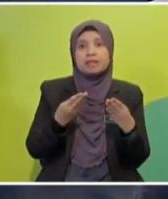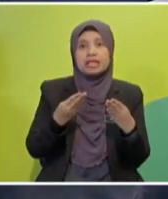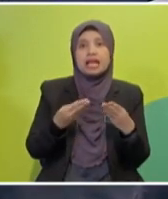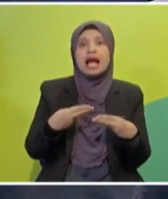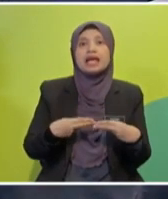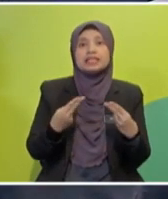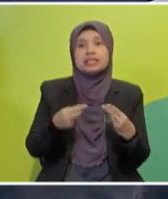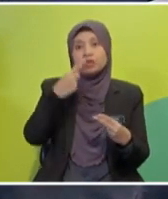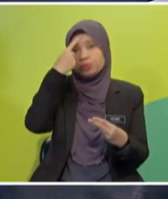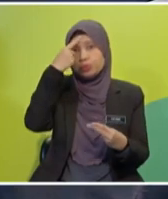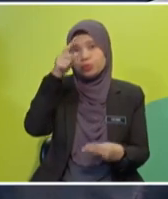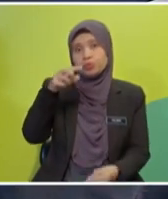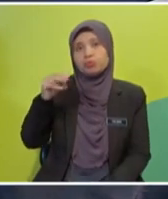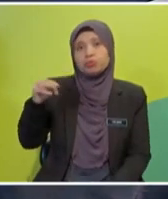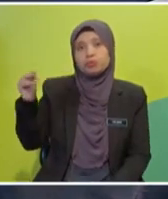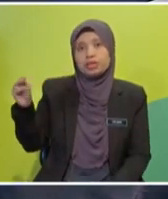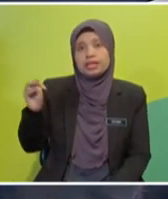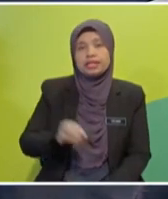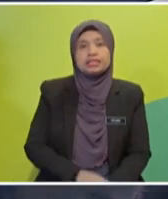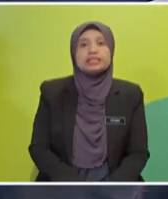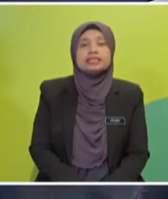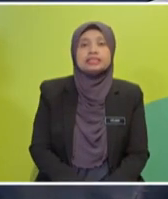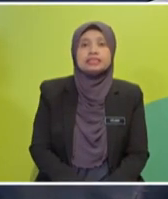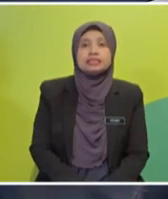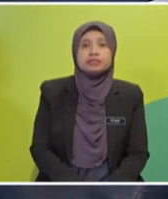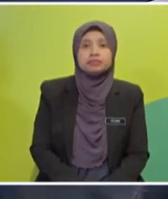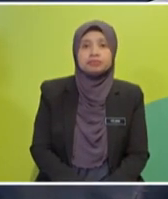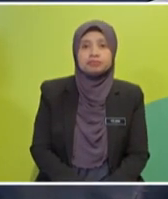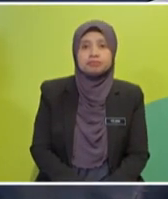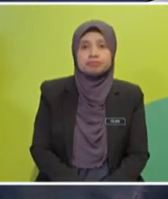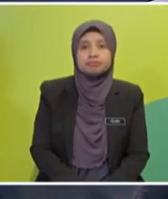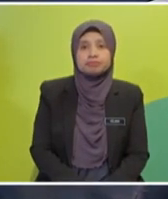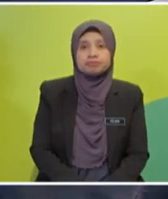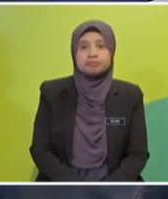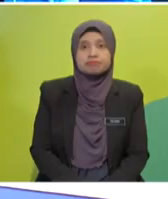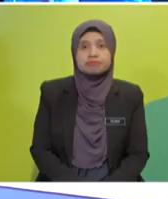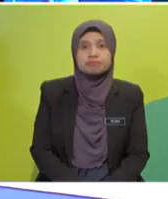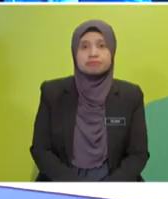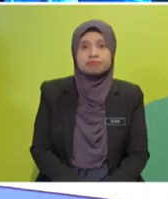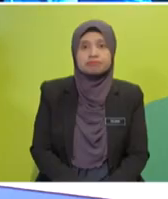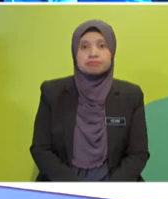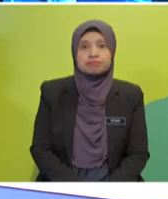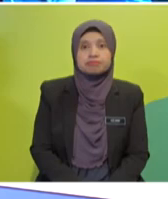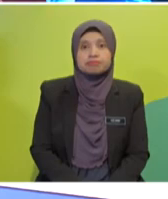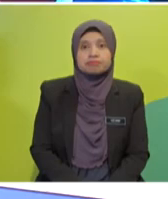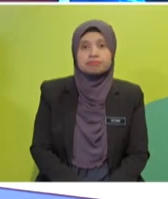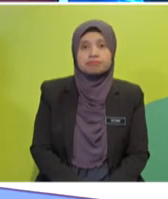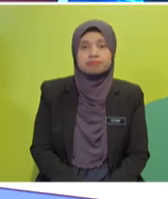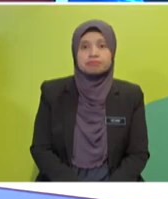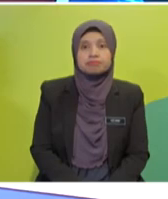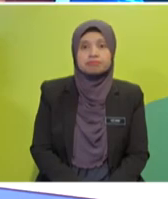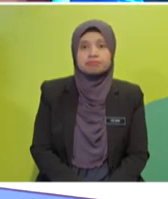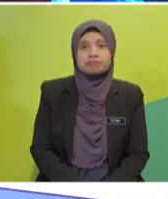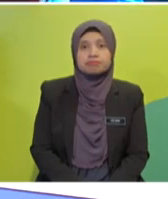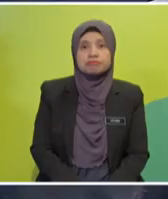dulu. Baik. Untuk okay. tadi Rizki ya, Ustazah? Rizki. Ya, betul. Dan sebelum tu? Okey,